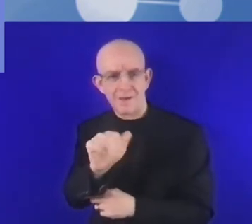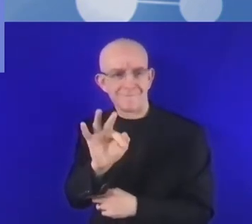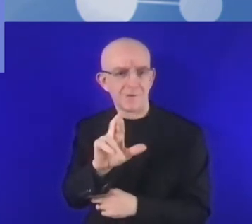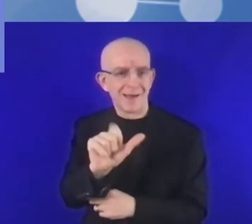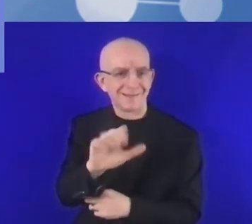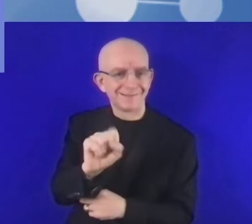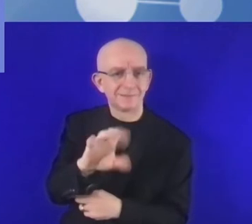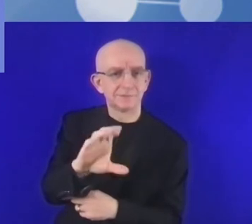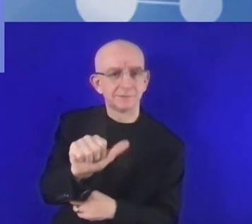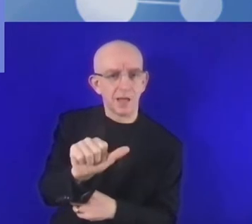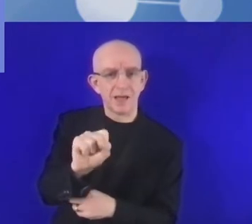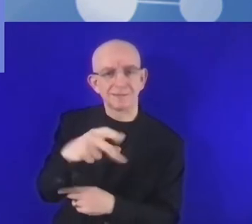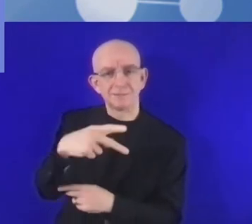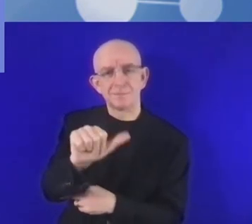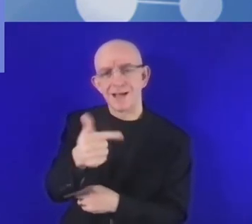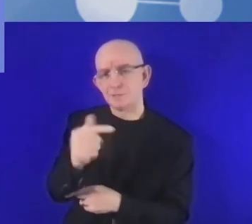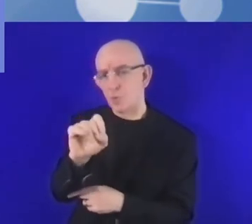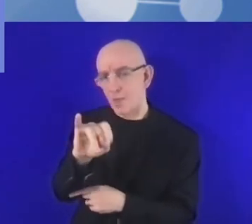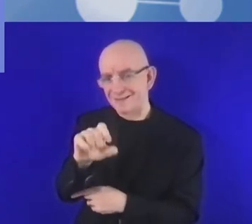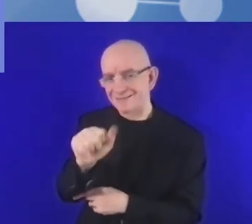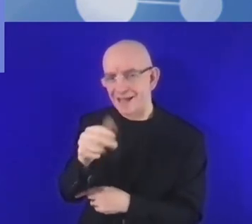Maria Francesco Spatoliano